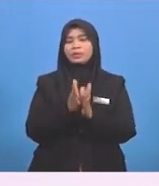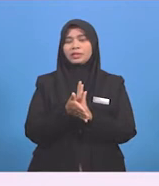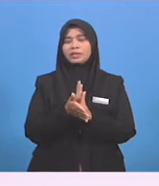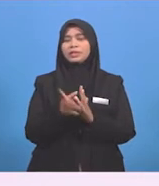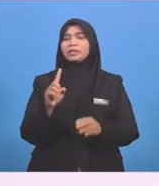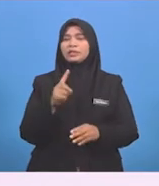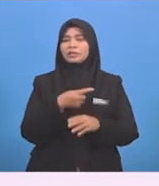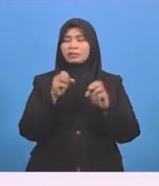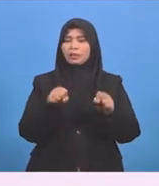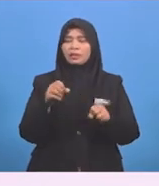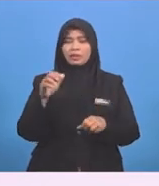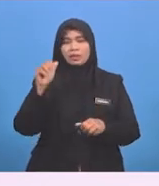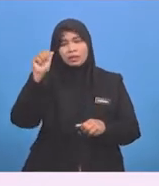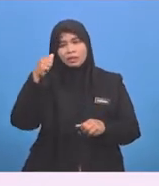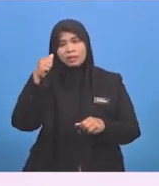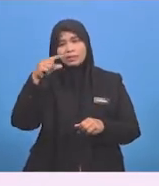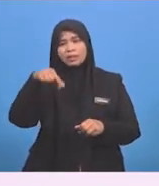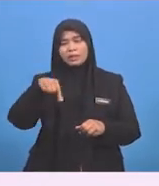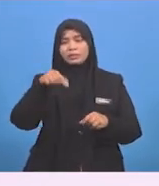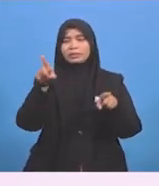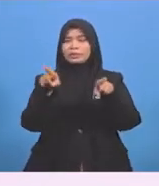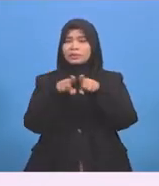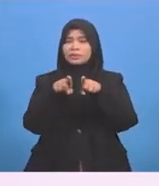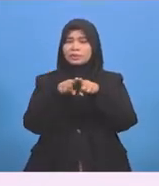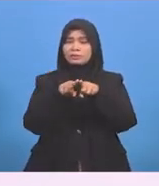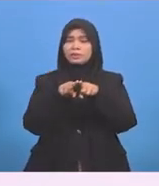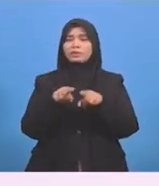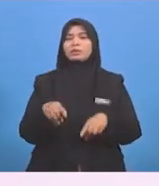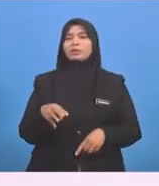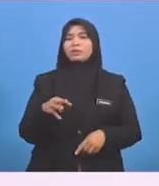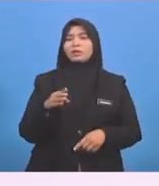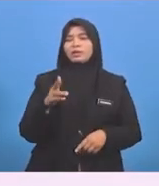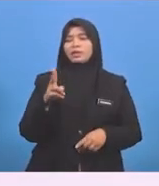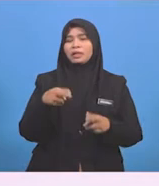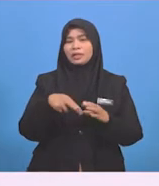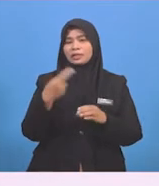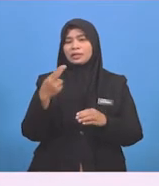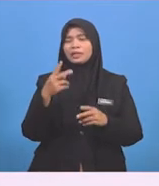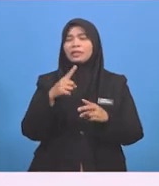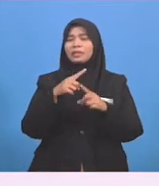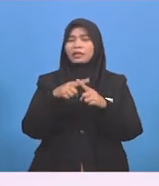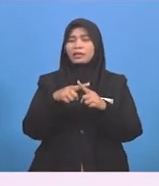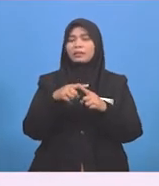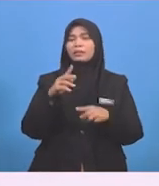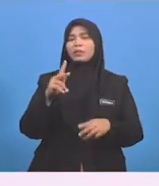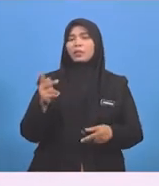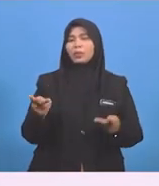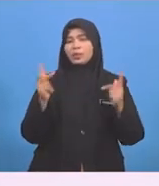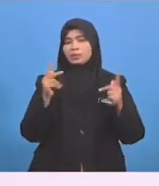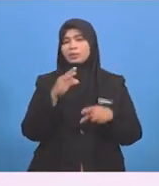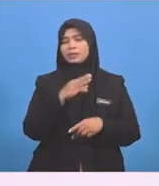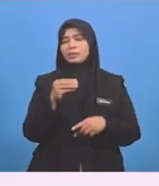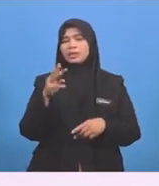Jadi, kita boleh anggap Q iaitu tenaga haba sama dengan hasil darab kuasa dan